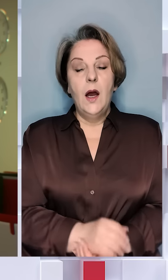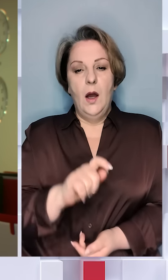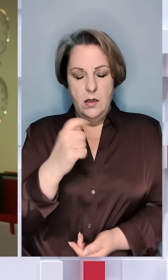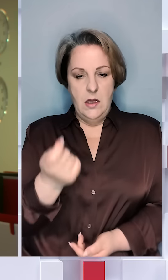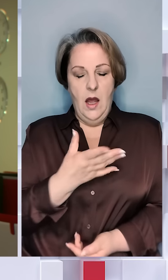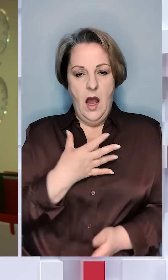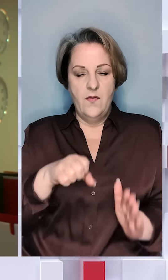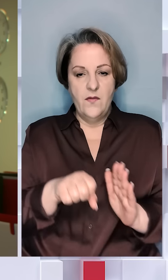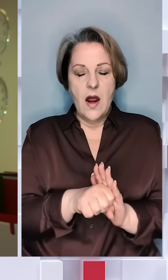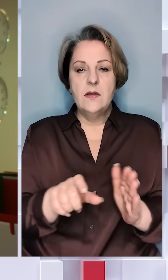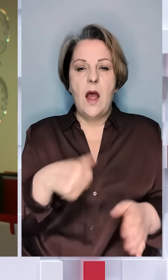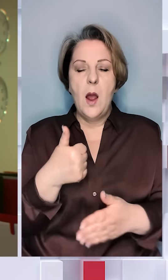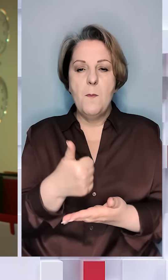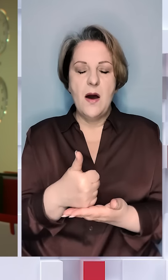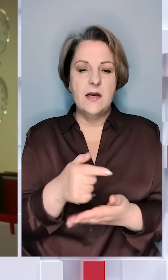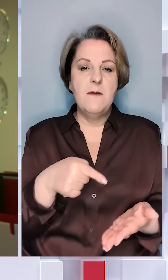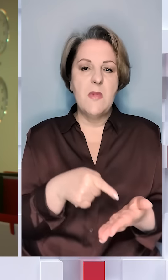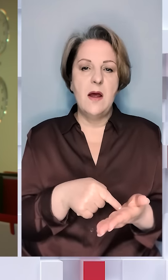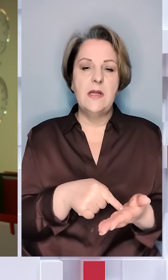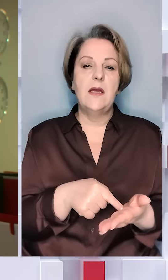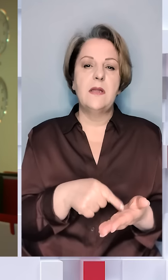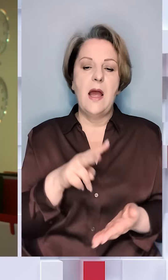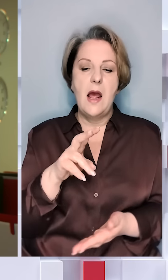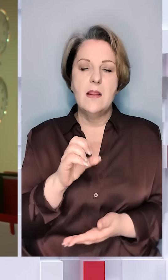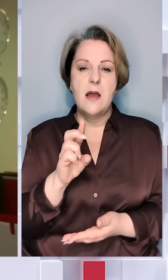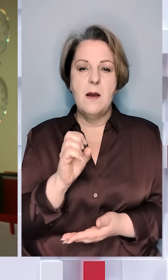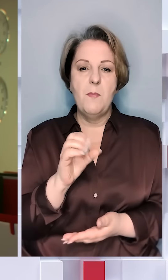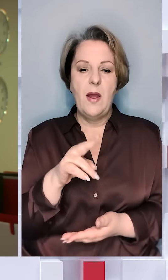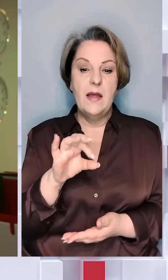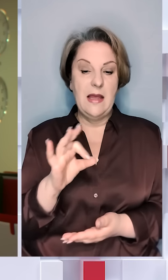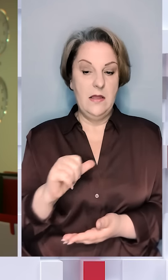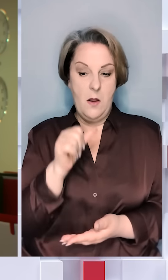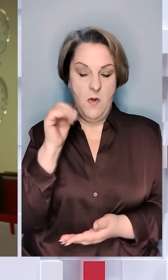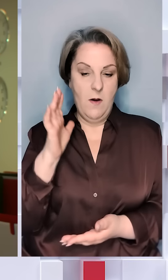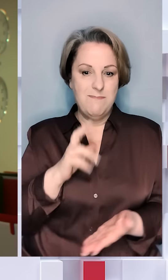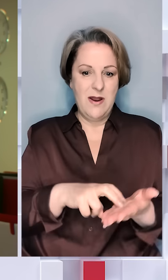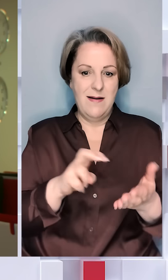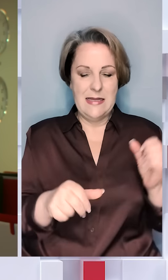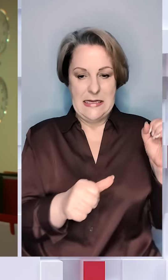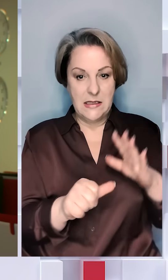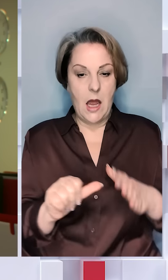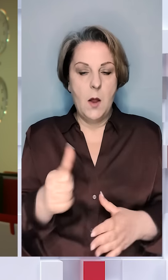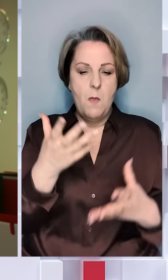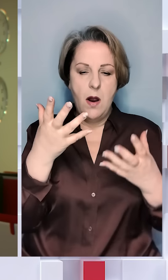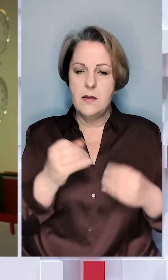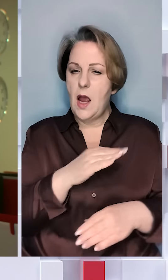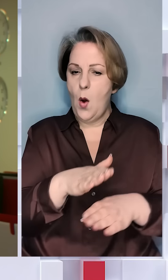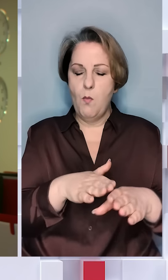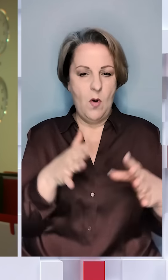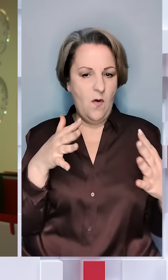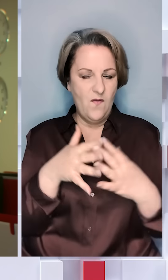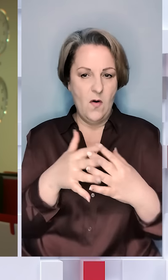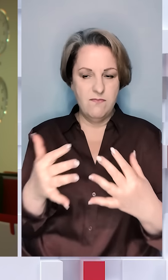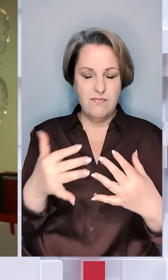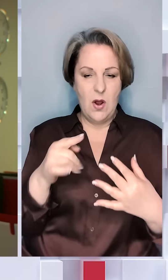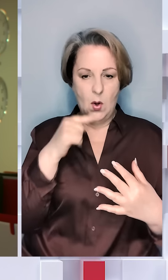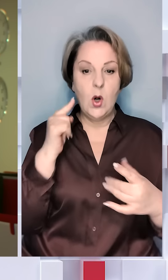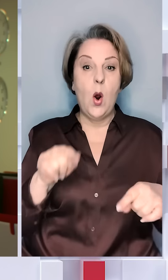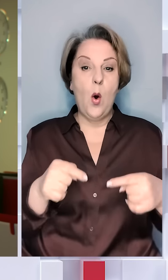На війні загинув мер міста Лебедин, це на Сумщині. Олександр Бакликов у минулому був десантником. Із перших днів повномасштабного вторгнення